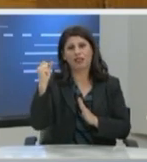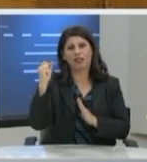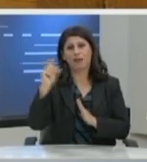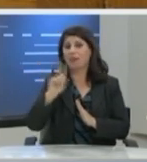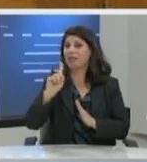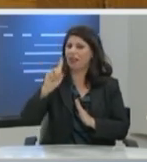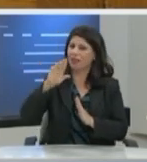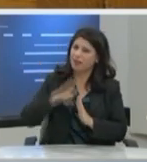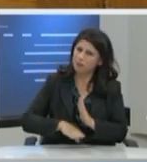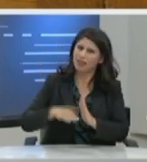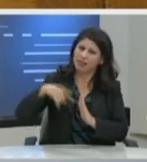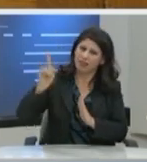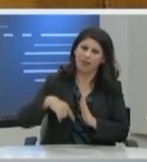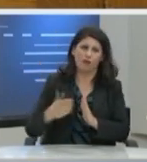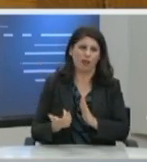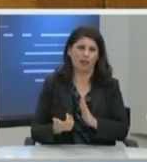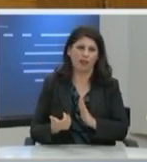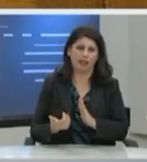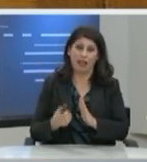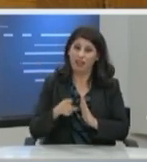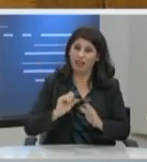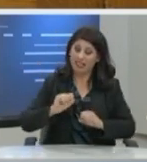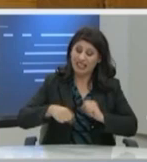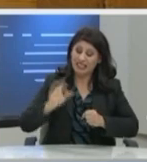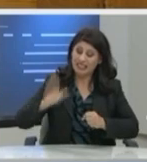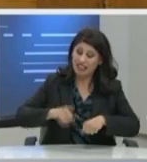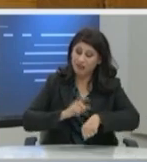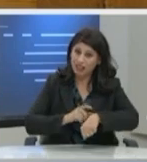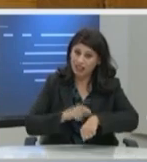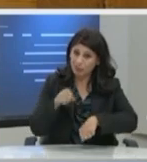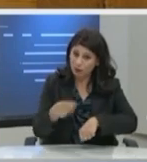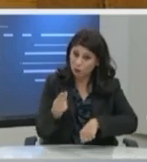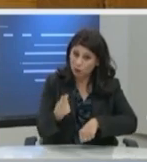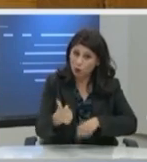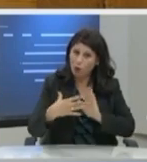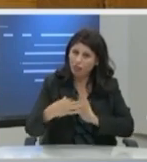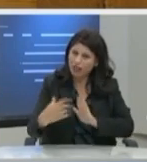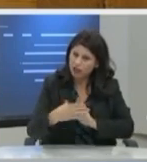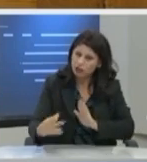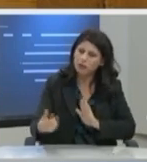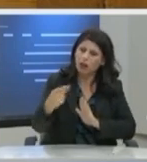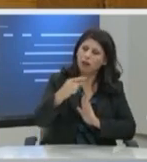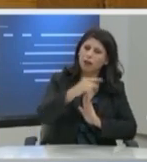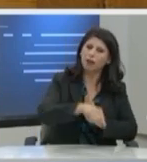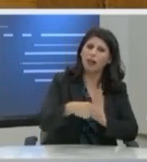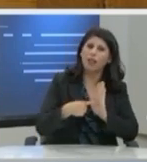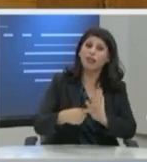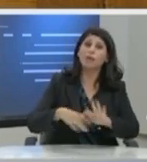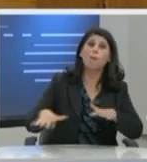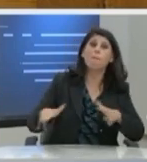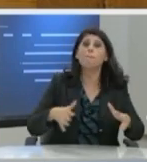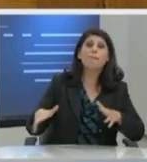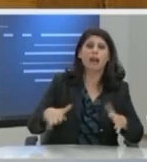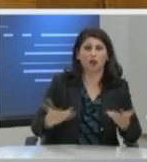μειώσει της διαφοράς του. Δηλαδή, κινήσεις της τελευταίας στιγμής τέτοιες, διορισμοί κλπ, δείχνουν